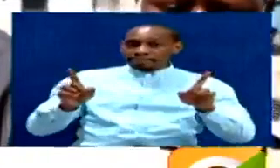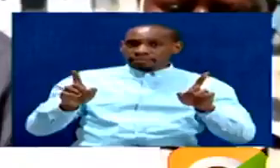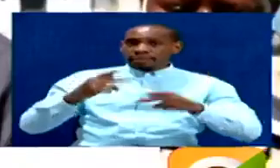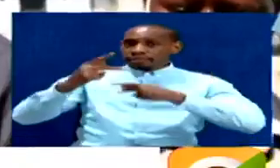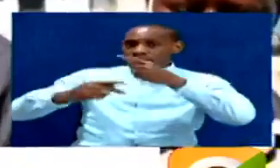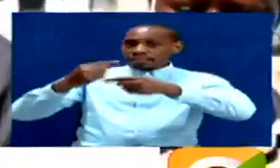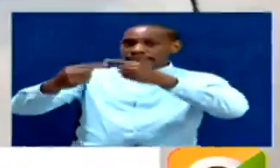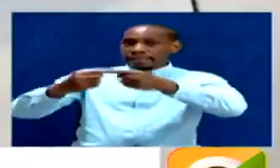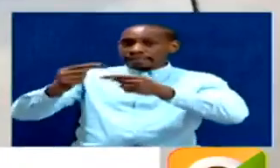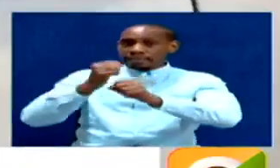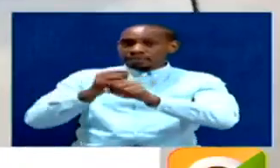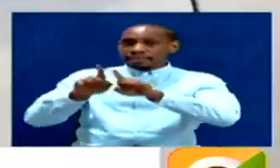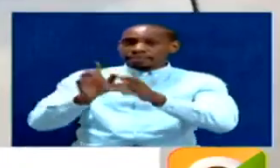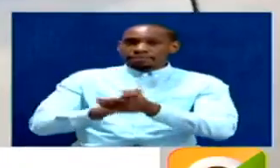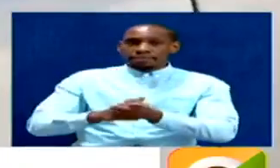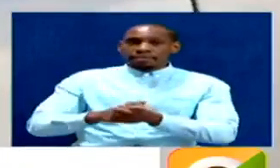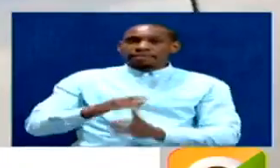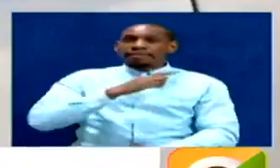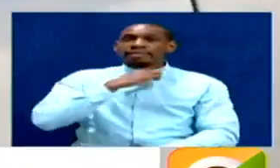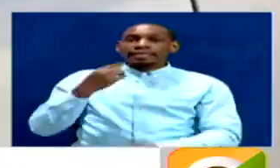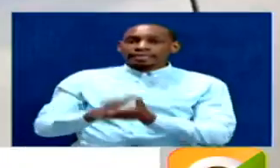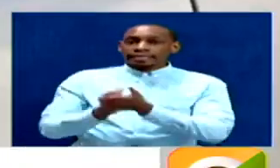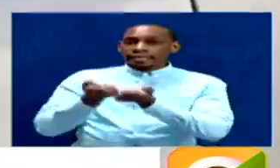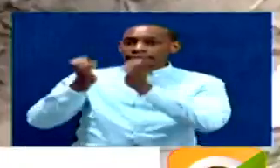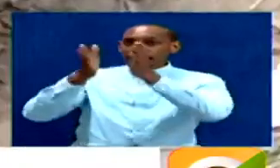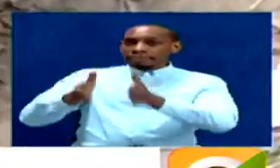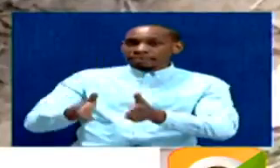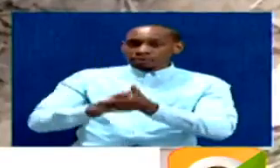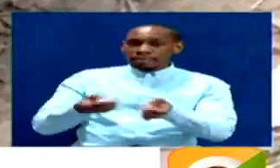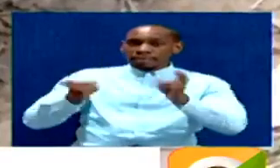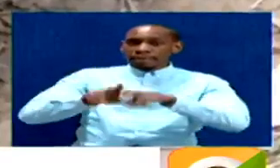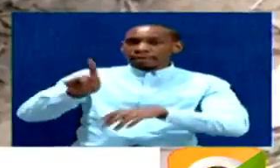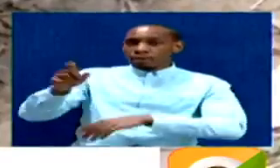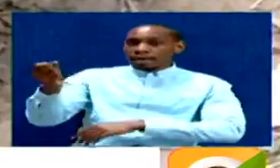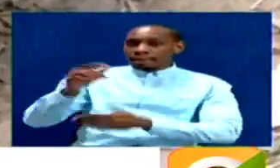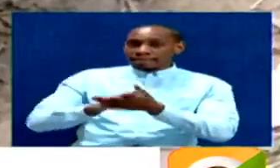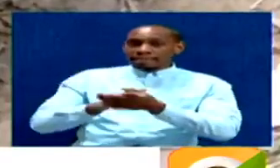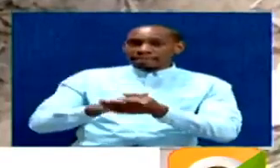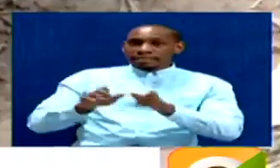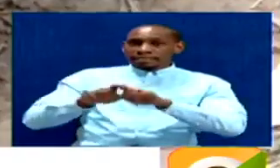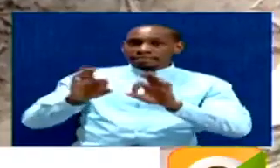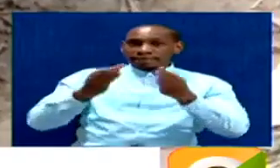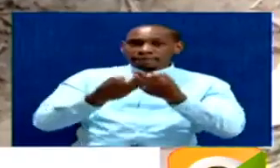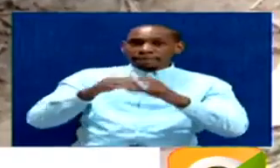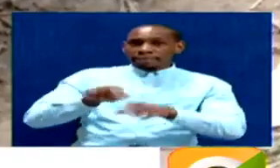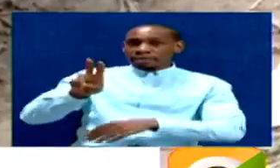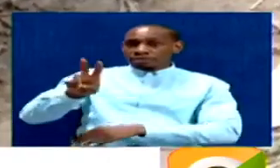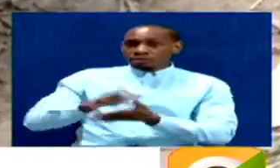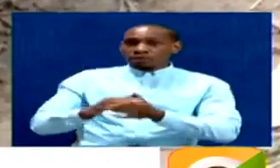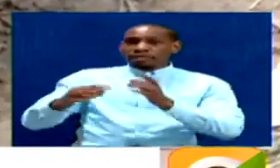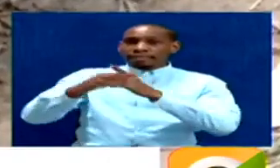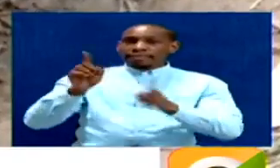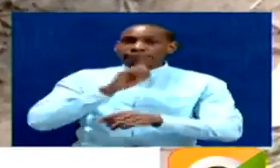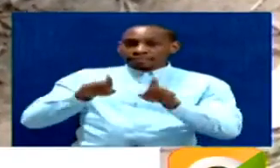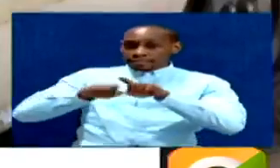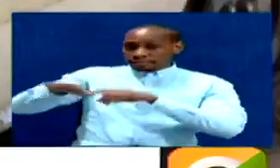we are in the process of doing that. Mauaji ya Kinuthia mwenye umri wa miaka 50 yamefanyika mwezi mmoja tu baada ya jamaa zao wawili kupigwa risasi katika